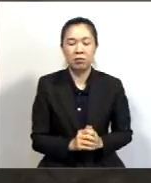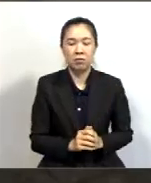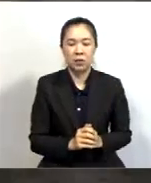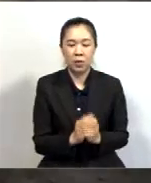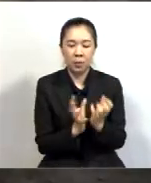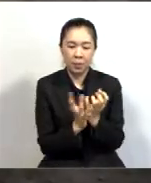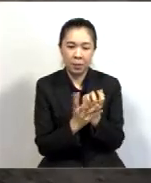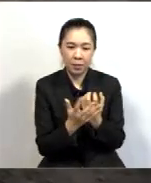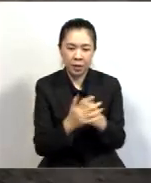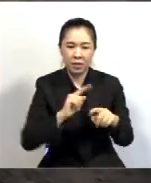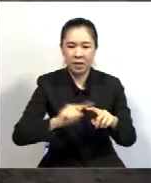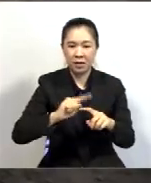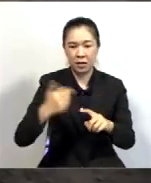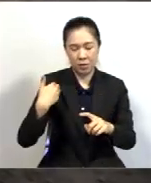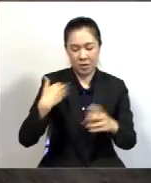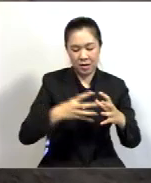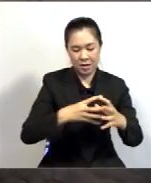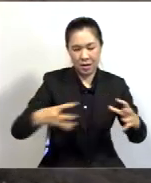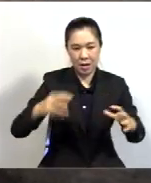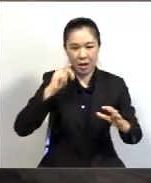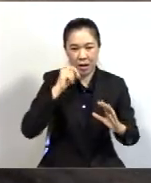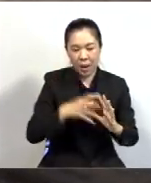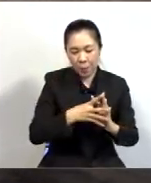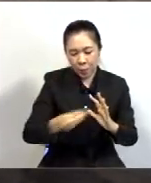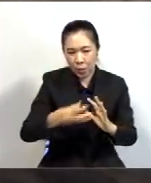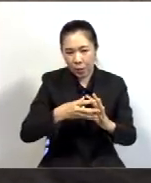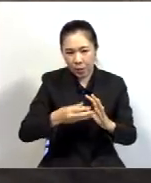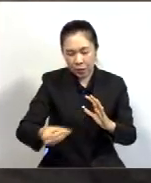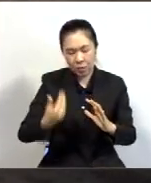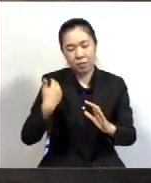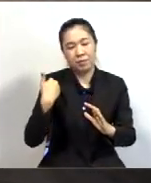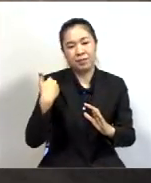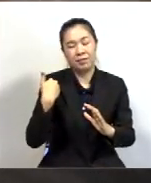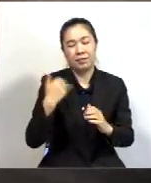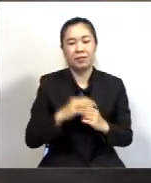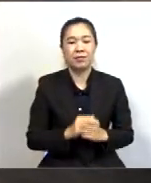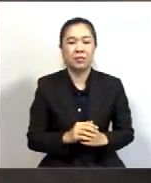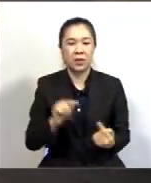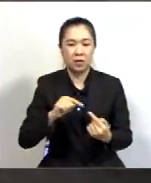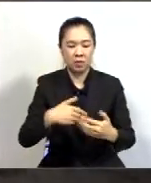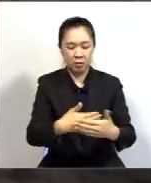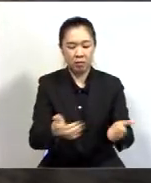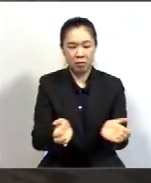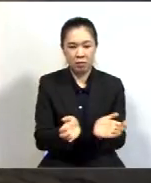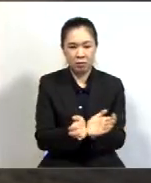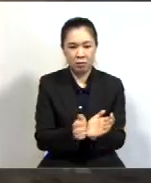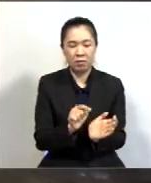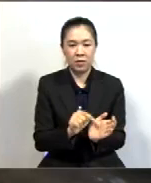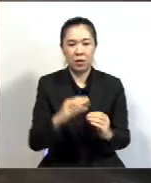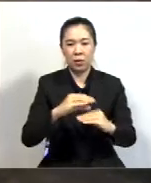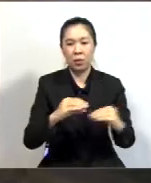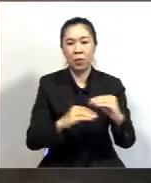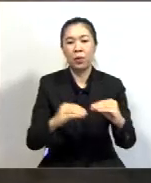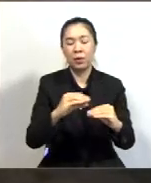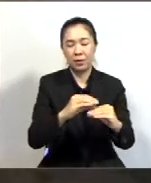ากยังพบมีการลักลอบสูบน้ำไปใช้ระหว่างที่มีการปล่อยน้ำจากโครงการเข้าบ่อเพื่อผลิตน้ำประปาฟัง